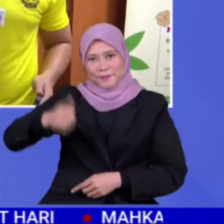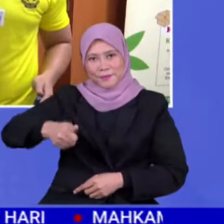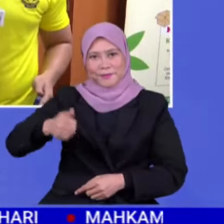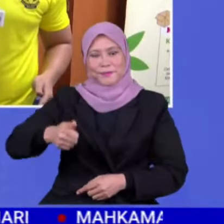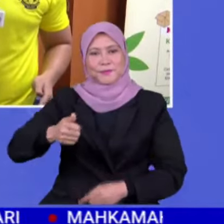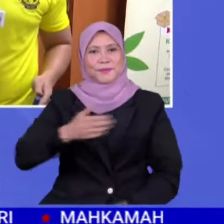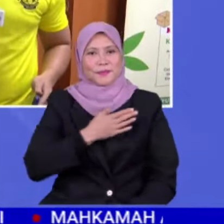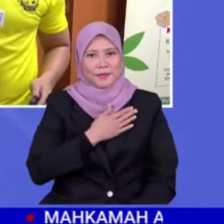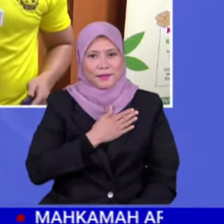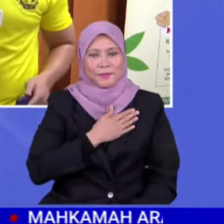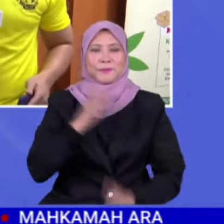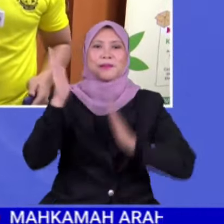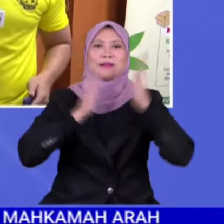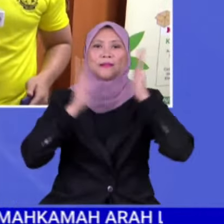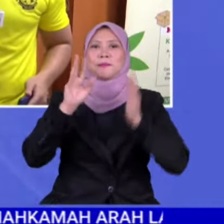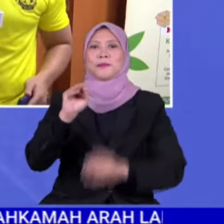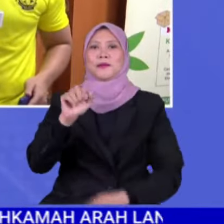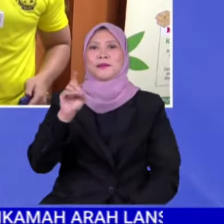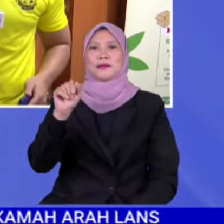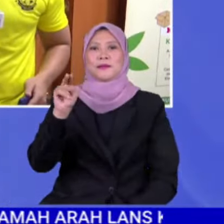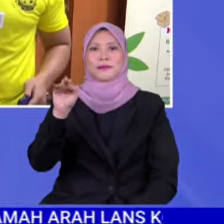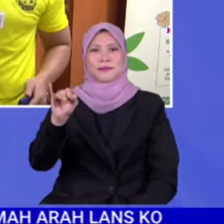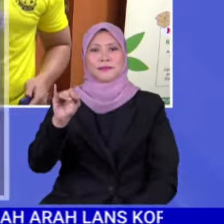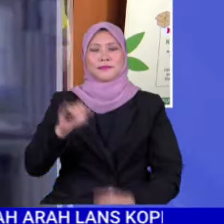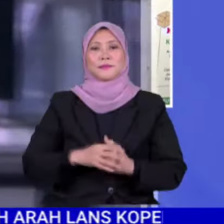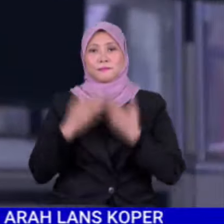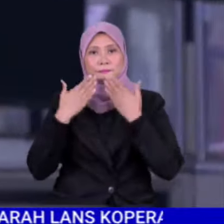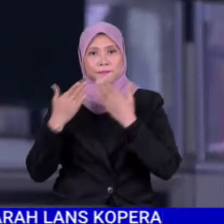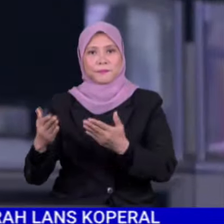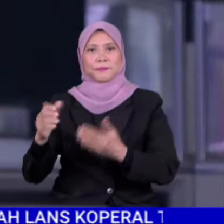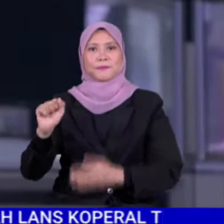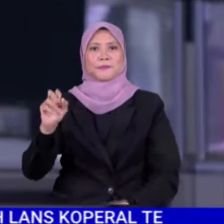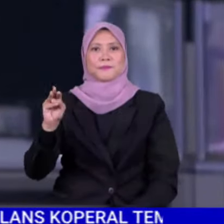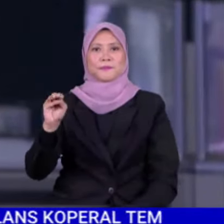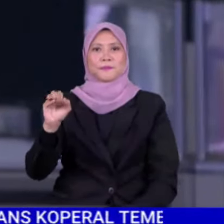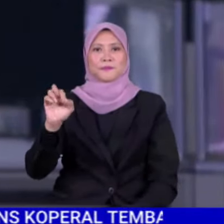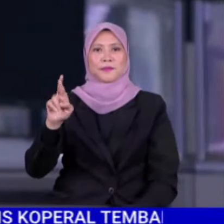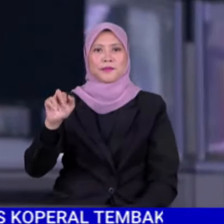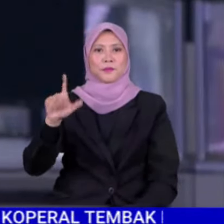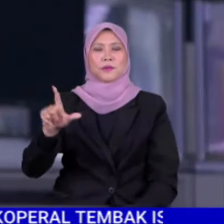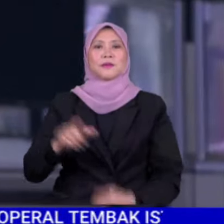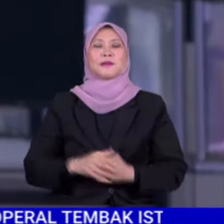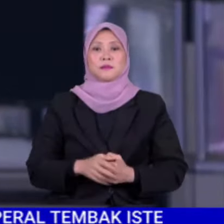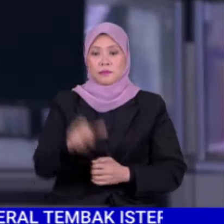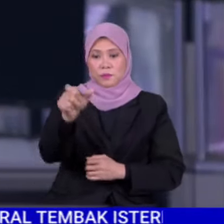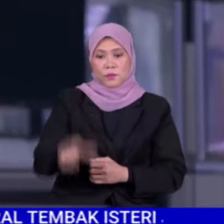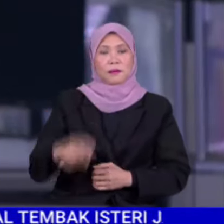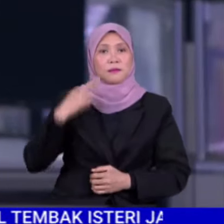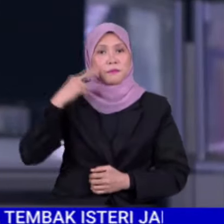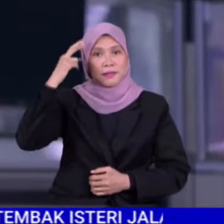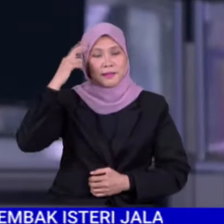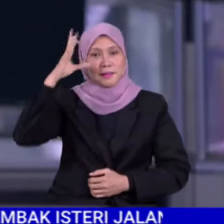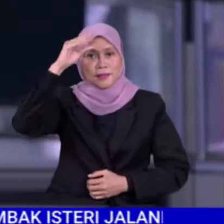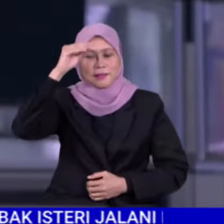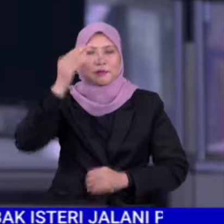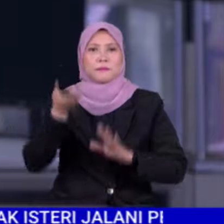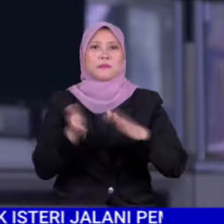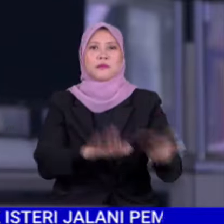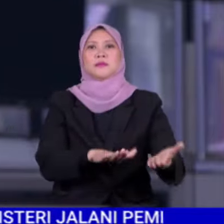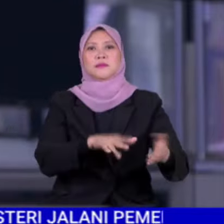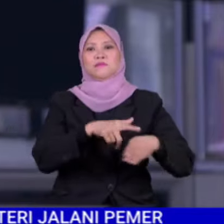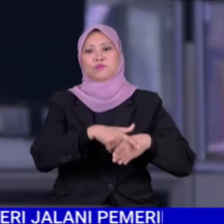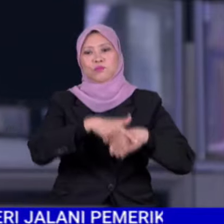salam Malaysia Madani. Baik, terima kasih Amirul. Seorang remaja lelaki maut selepas